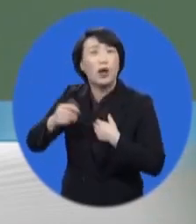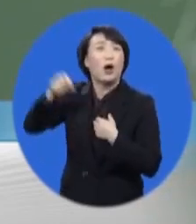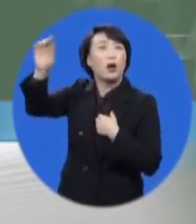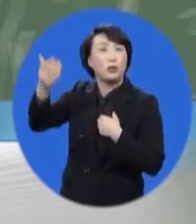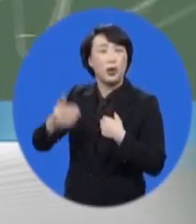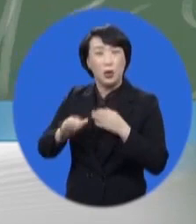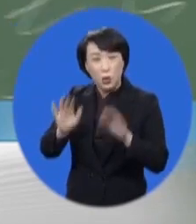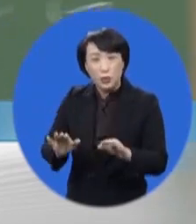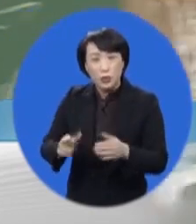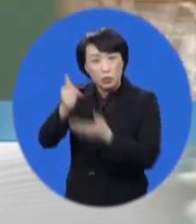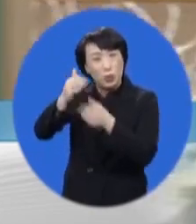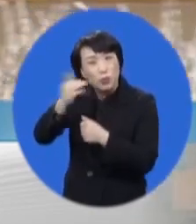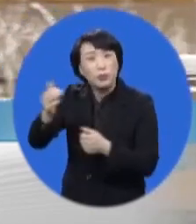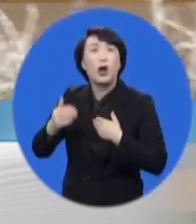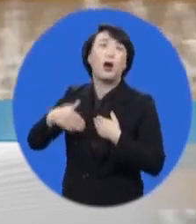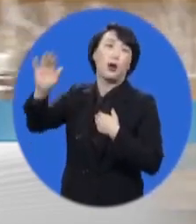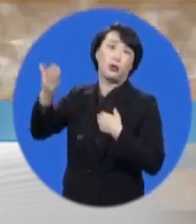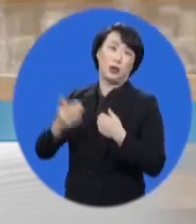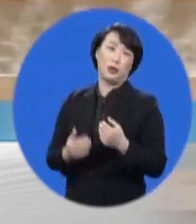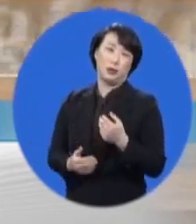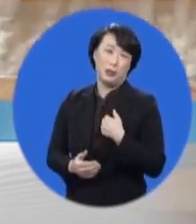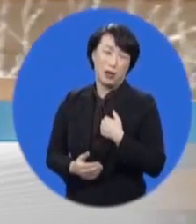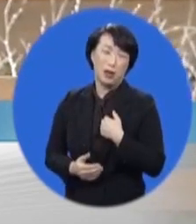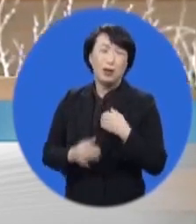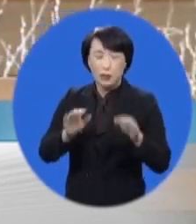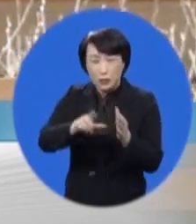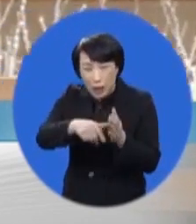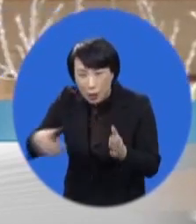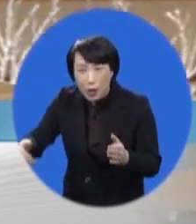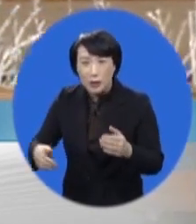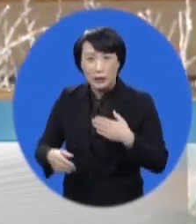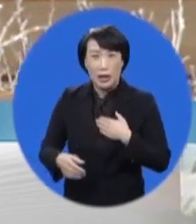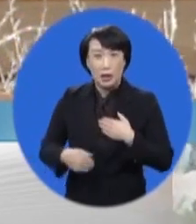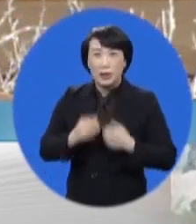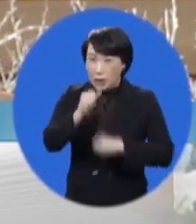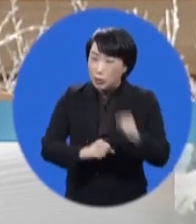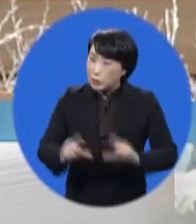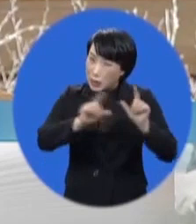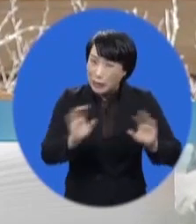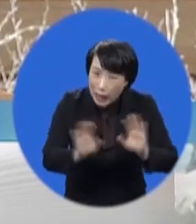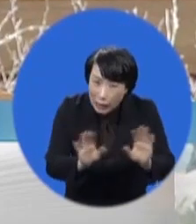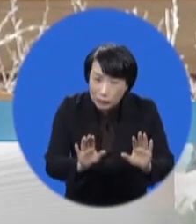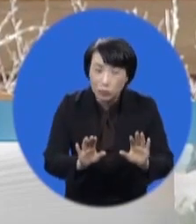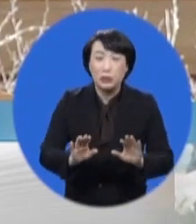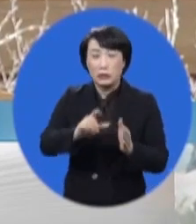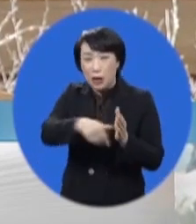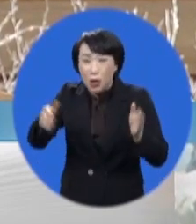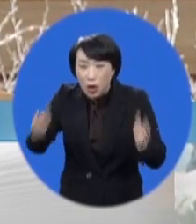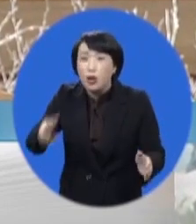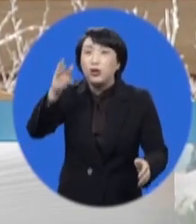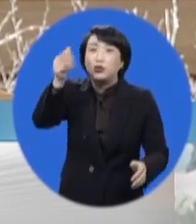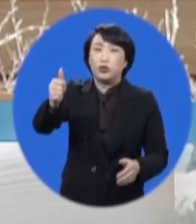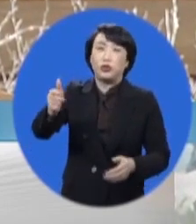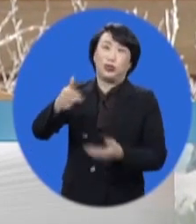하고, 오늘이라도 주님이 부르시면 가야 되는데, 세월은 내가 내 마음대로 사는 것이 아니라 세월의